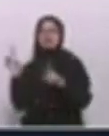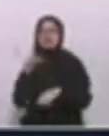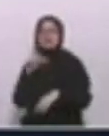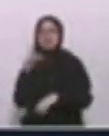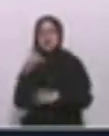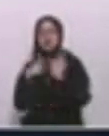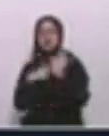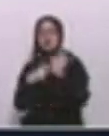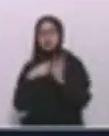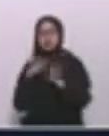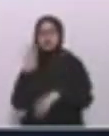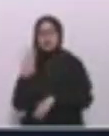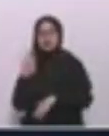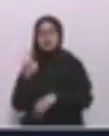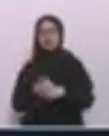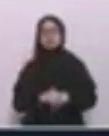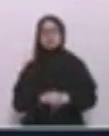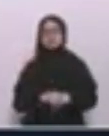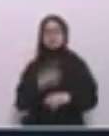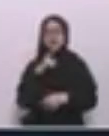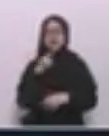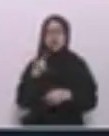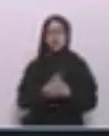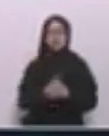detik dimulai saat berbicara